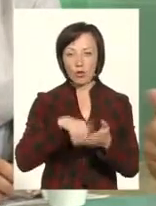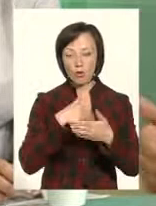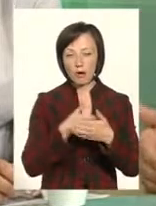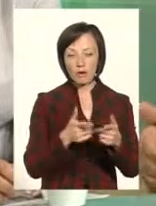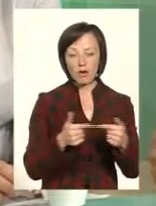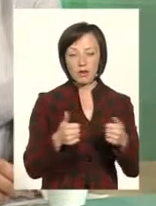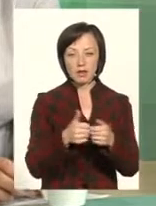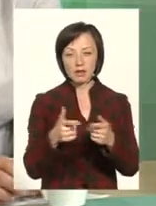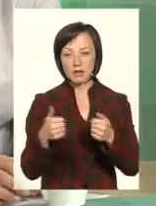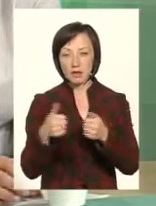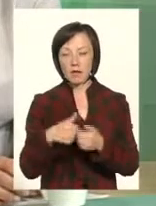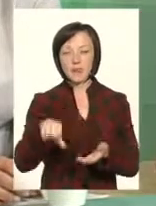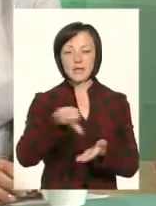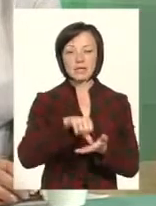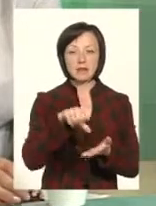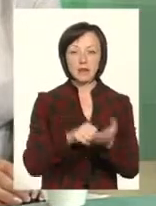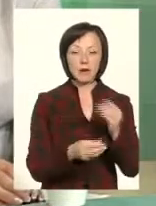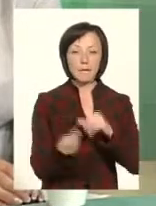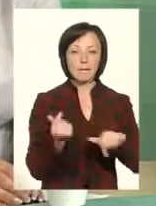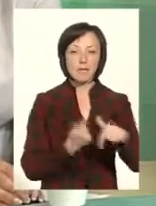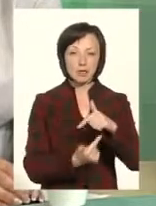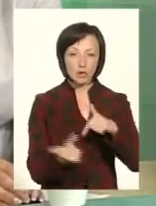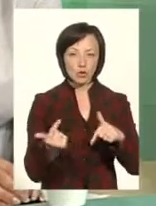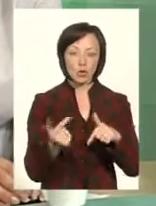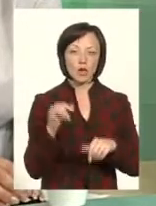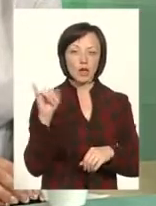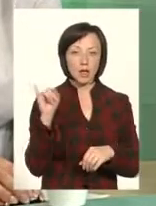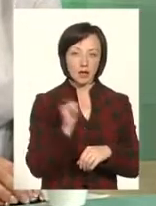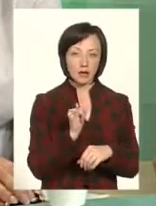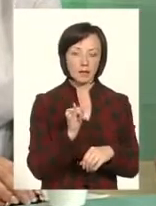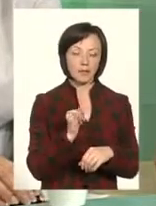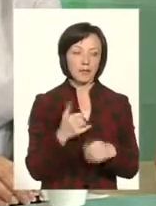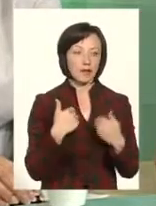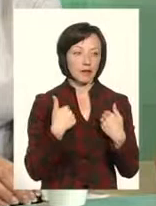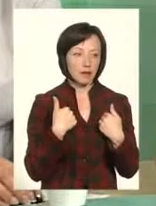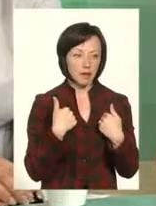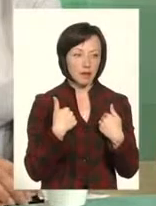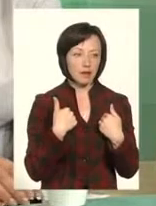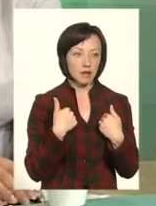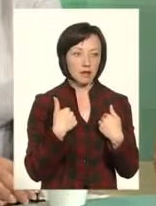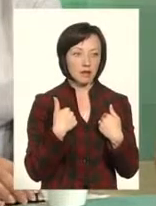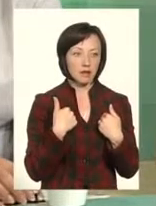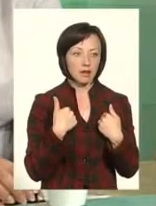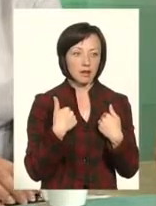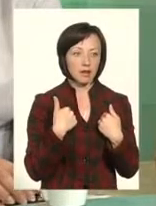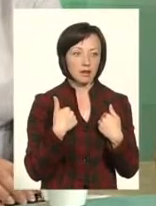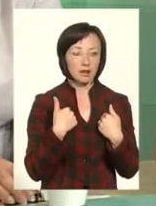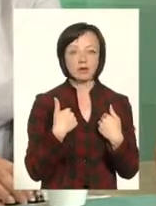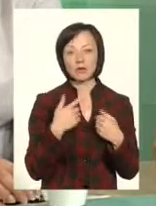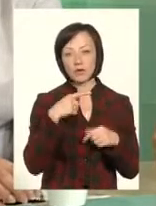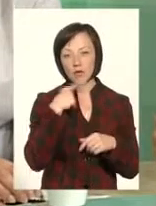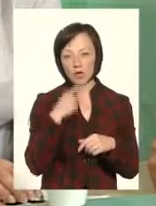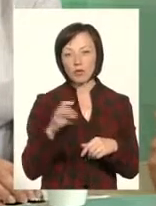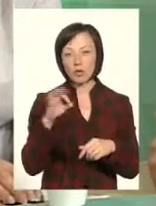громадських організацій, представників бізнесу. І я стою на тих засадах, що сьогодні ми